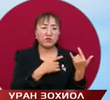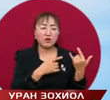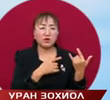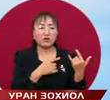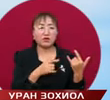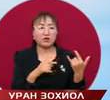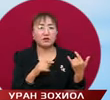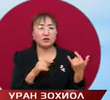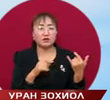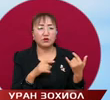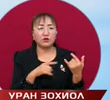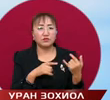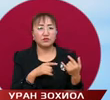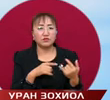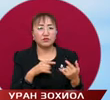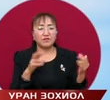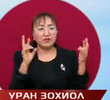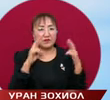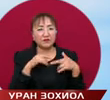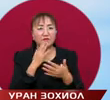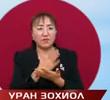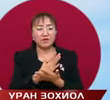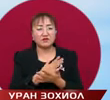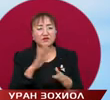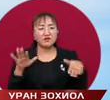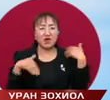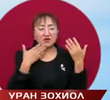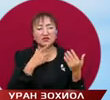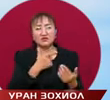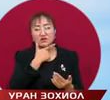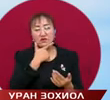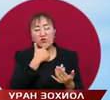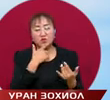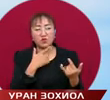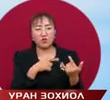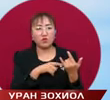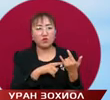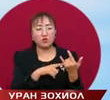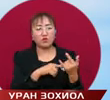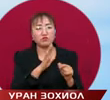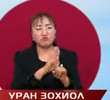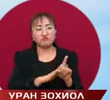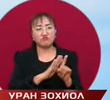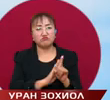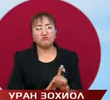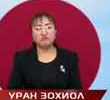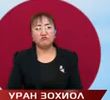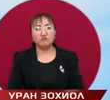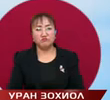дунбаж дураараа тарвалцсан жаргахын учиргүй төрсөн амтэн байж дээ